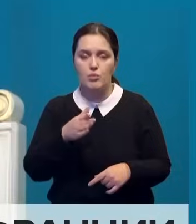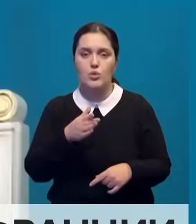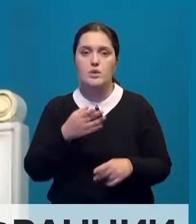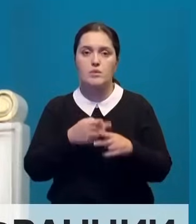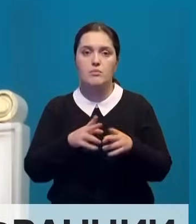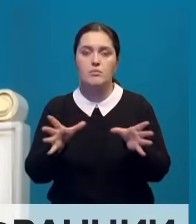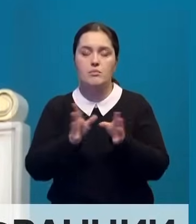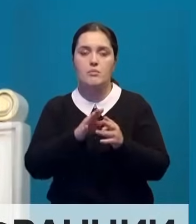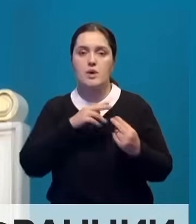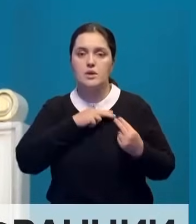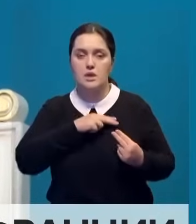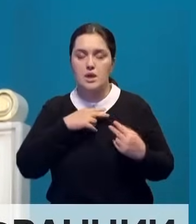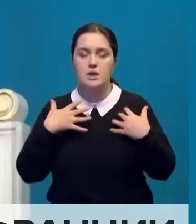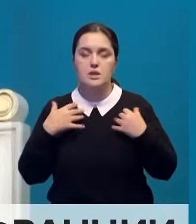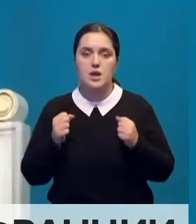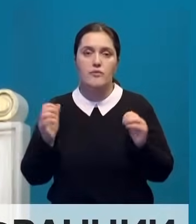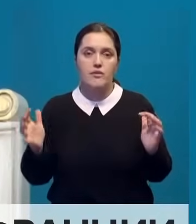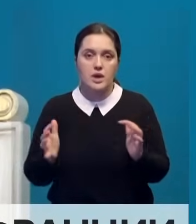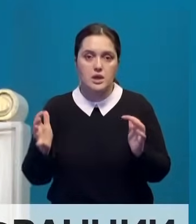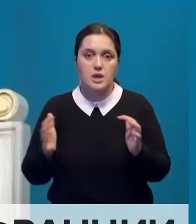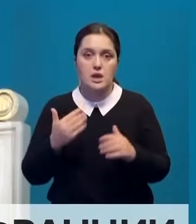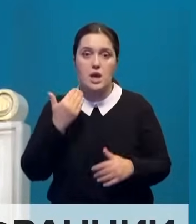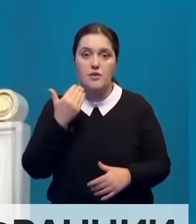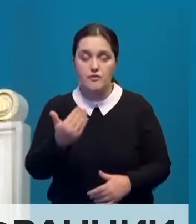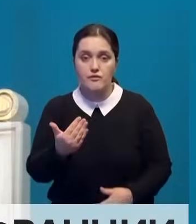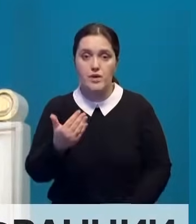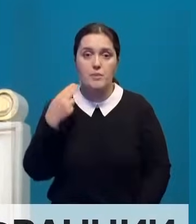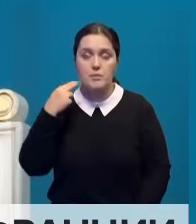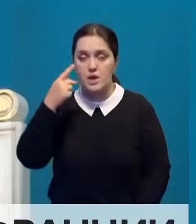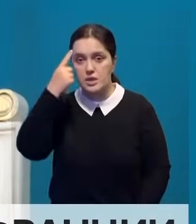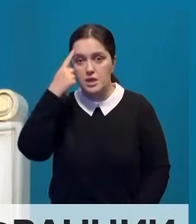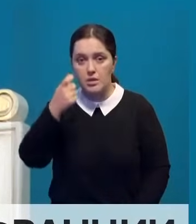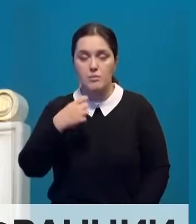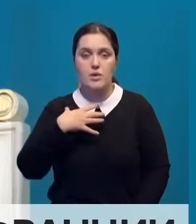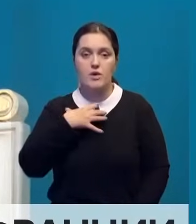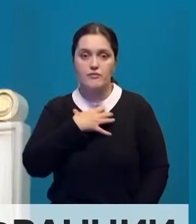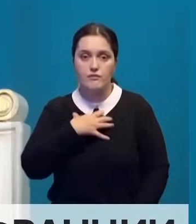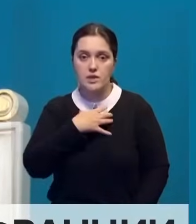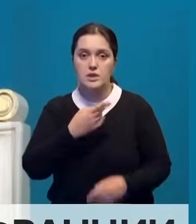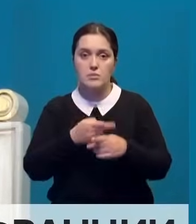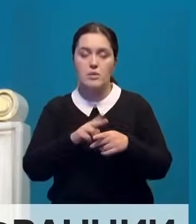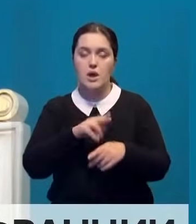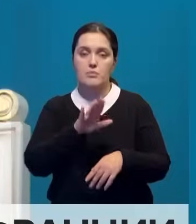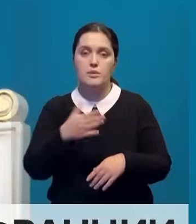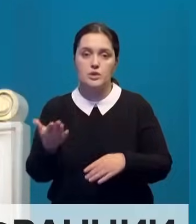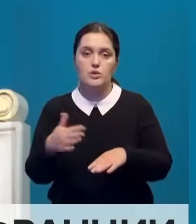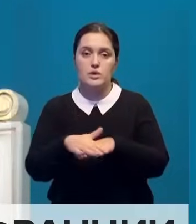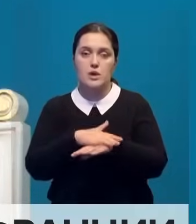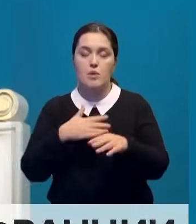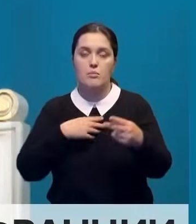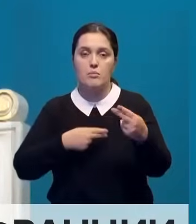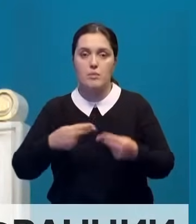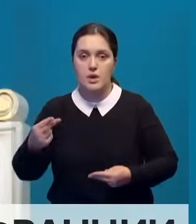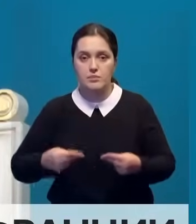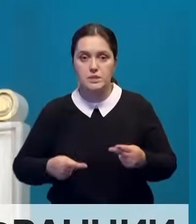многообещающее партнерство в области здравоохранения. Вы, господин президент, напомнили о важности контактов между народами. Мы подписали